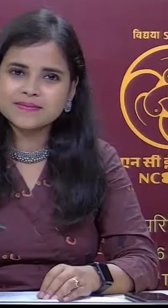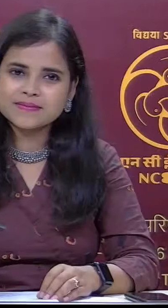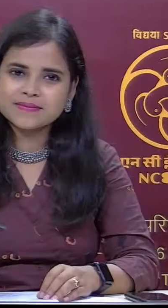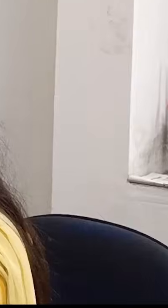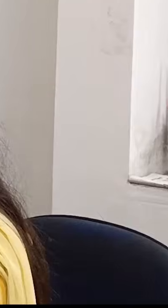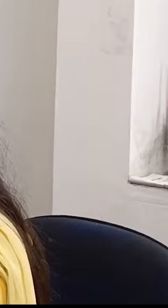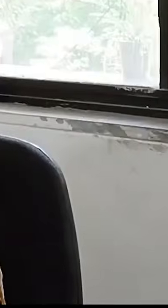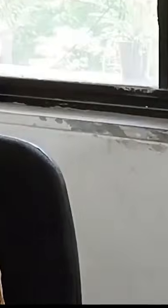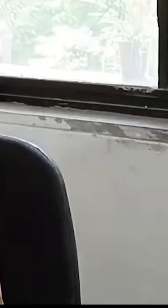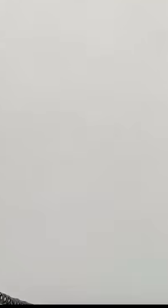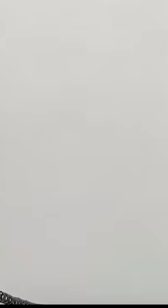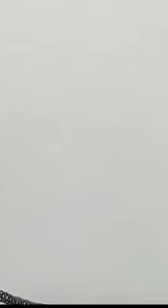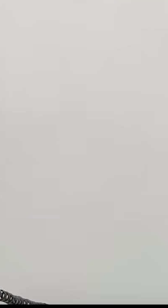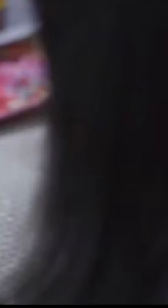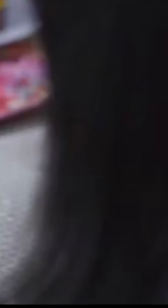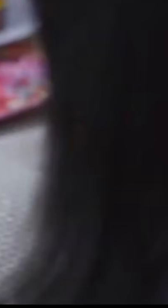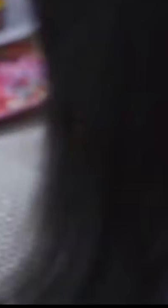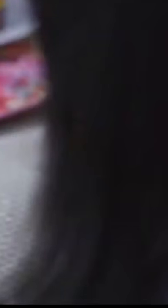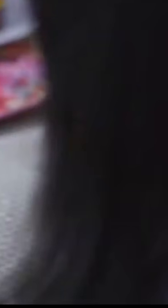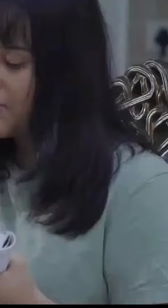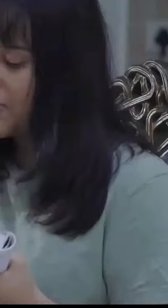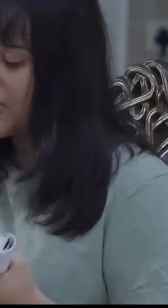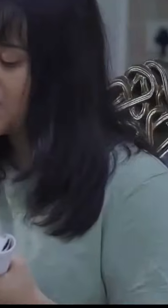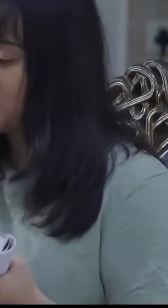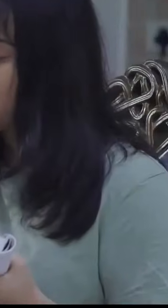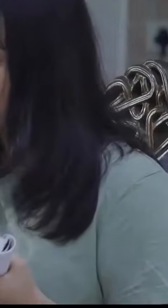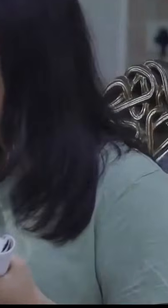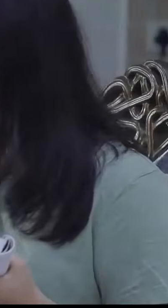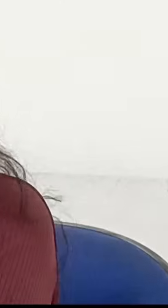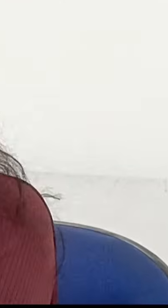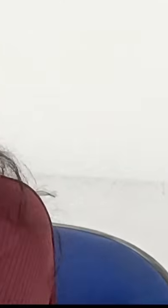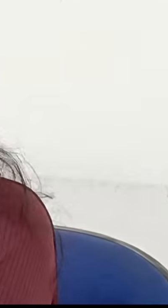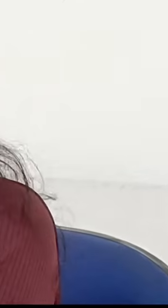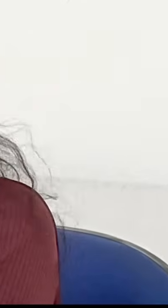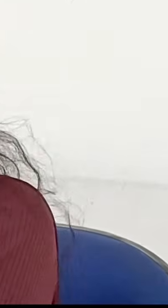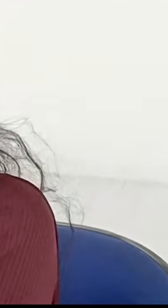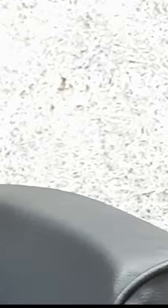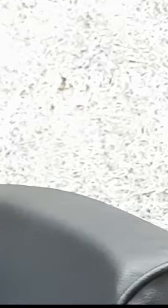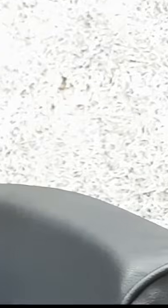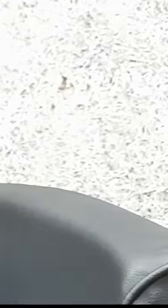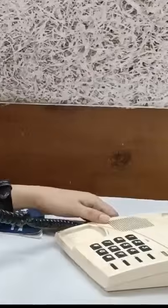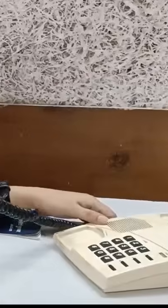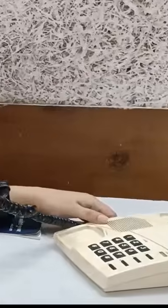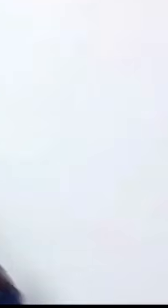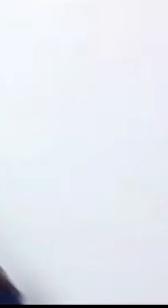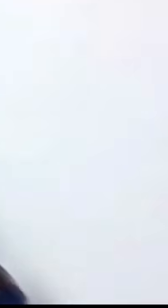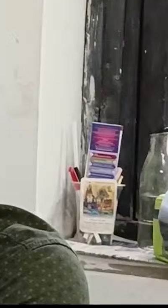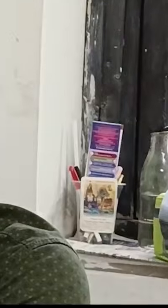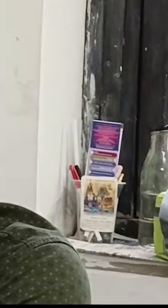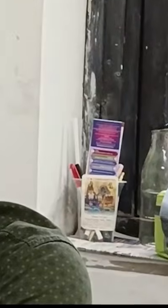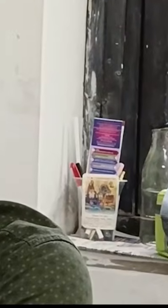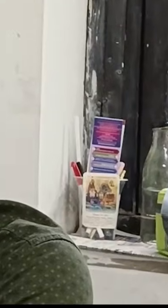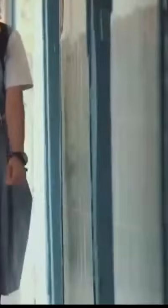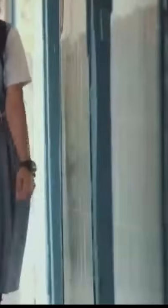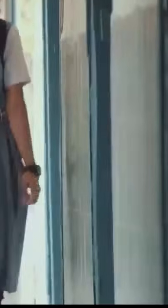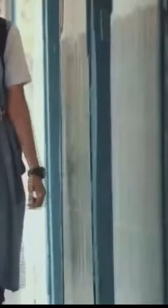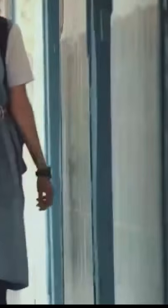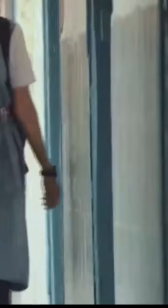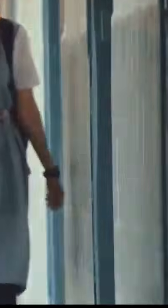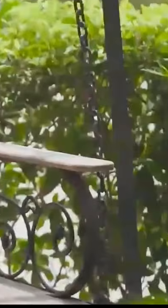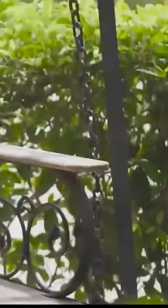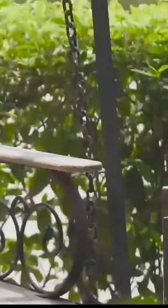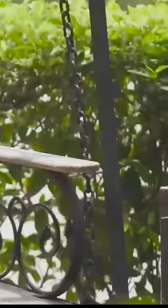बढ़ाएं। चलो आज ही प्रण ले हम, मानसिक स्वास्थ्य सुधारे हम। चलो आज ही प्रण ले हम, मानसिक